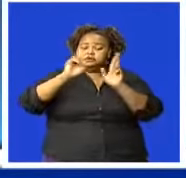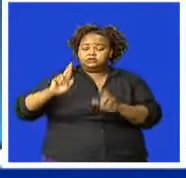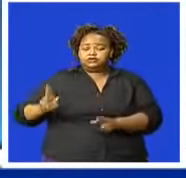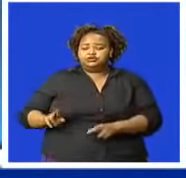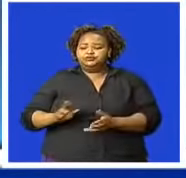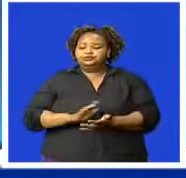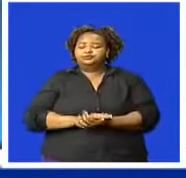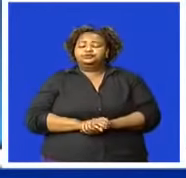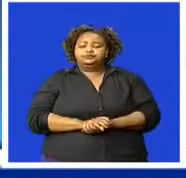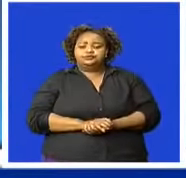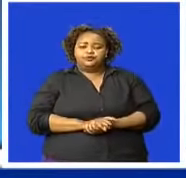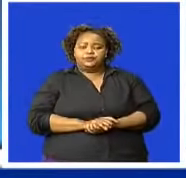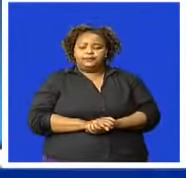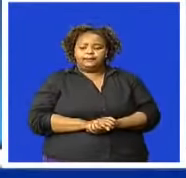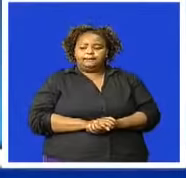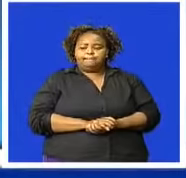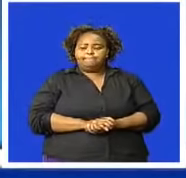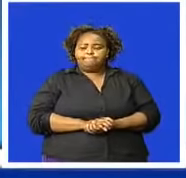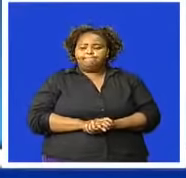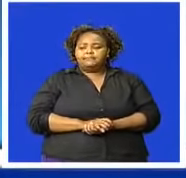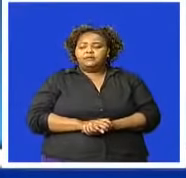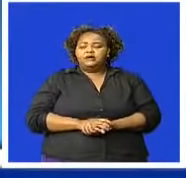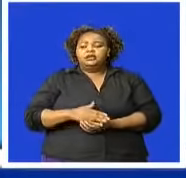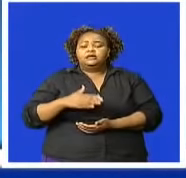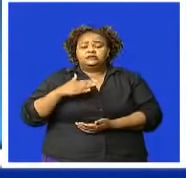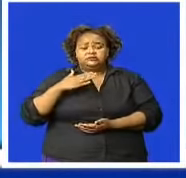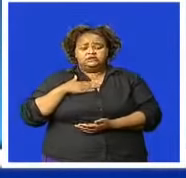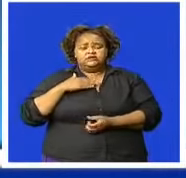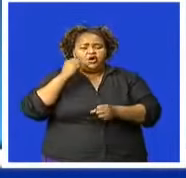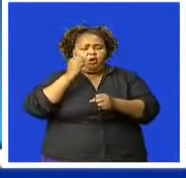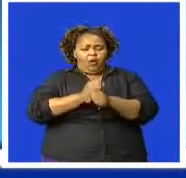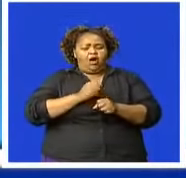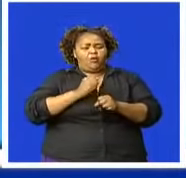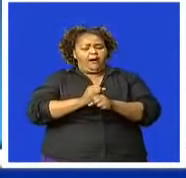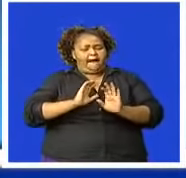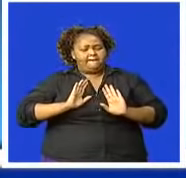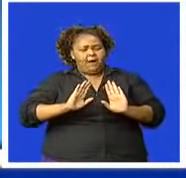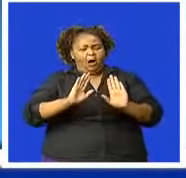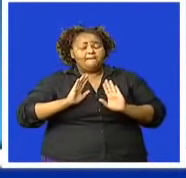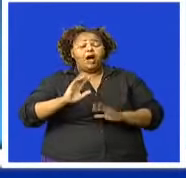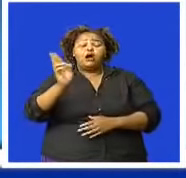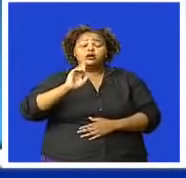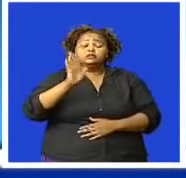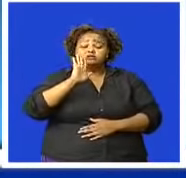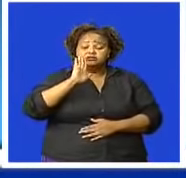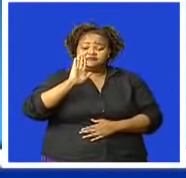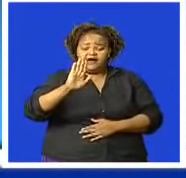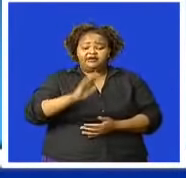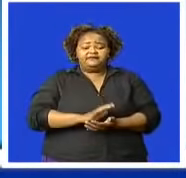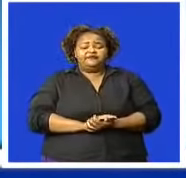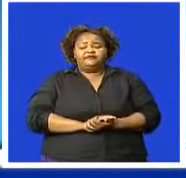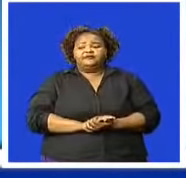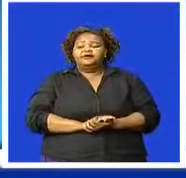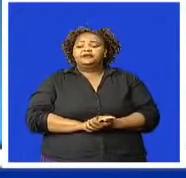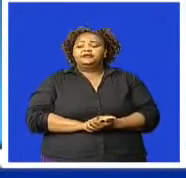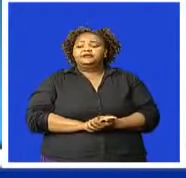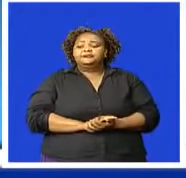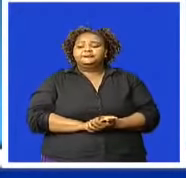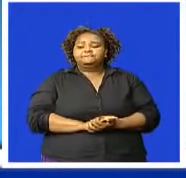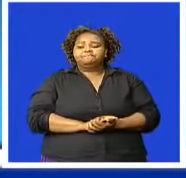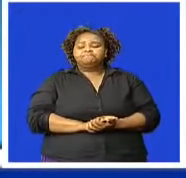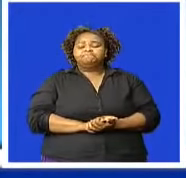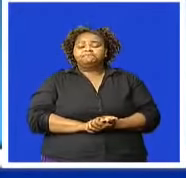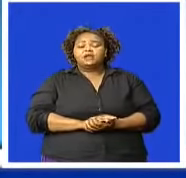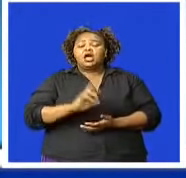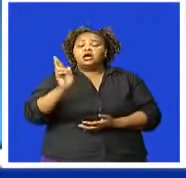Committee ye-taekwondo. Solo siyapusha, sipusha Region 5. Region 5 was requiring us to have a lot of